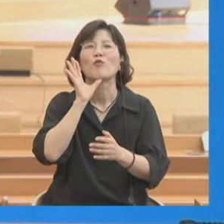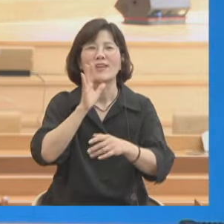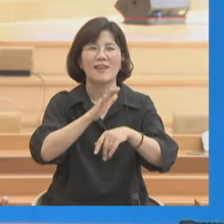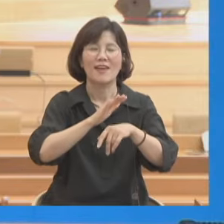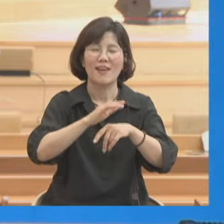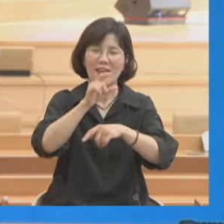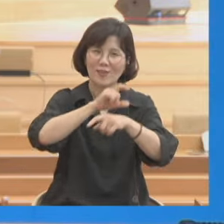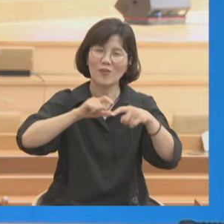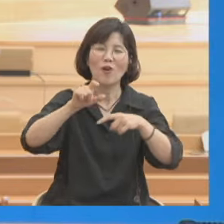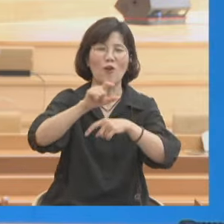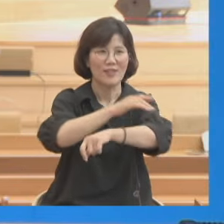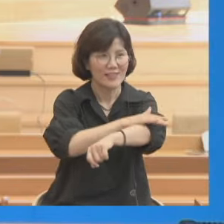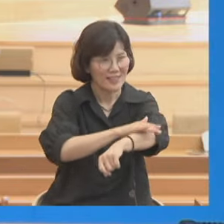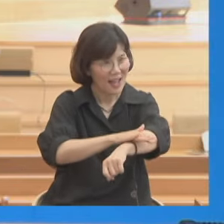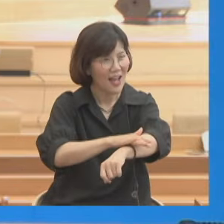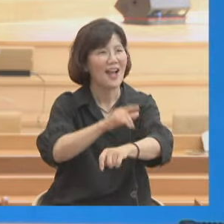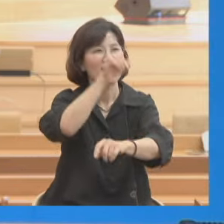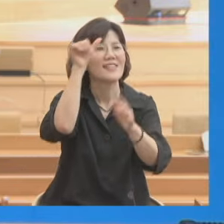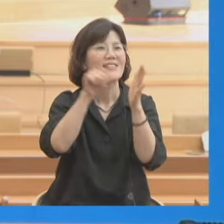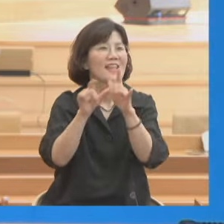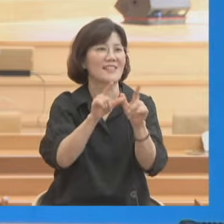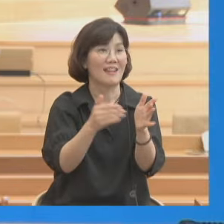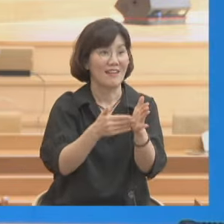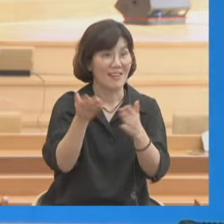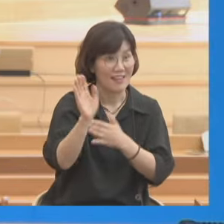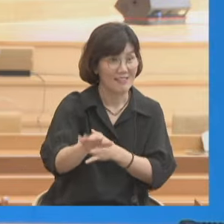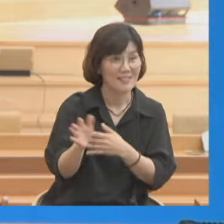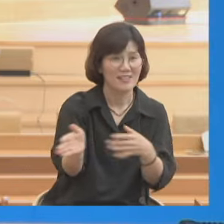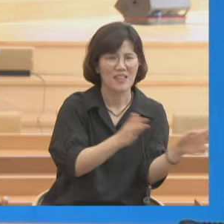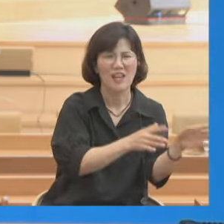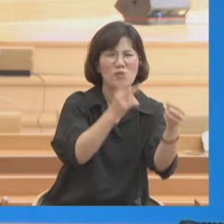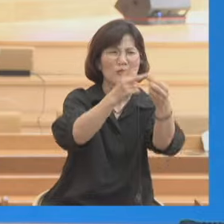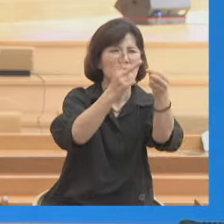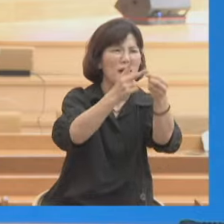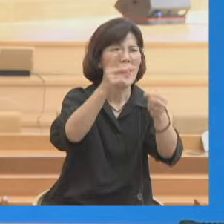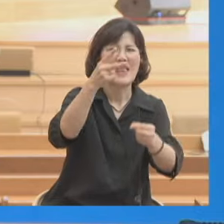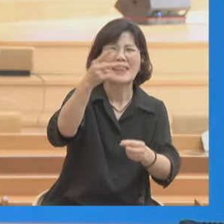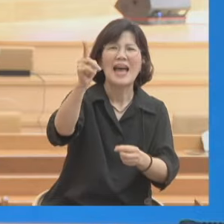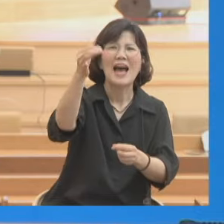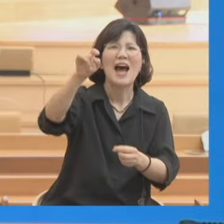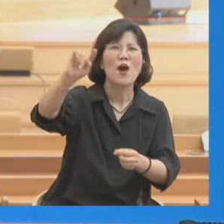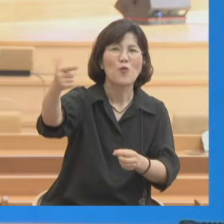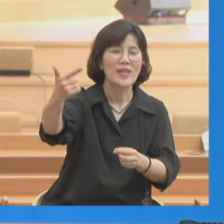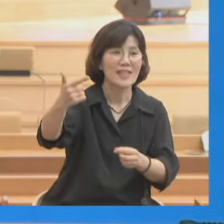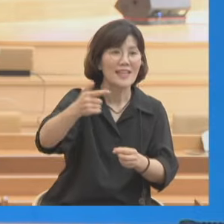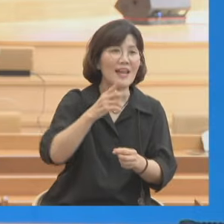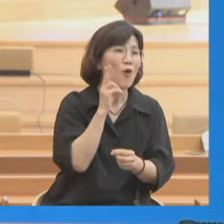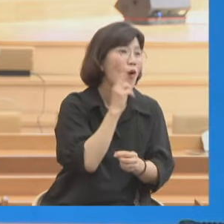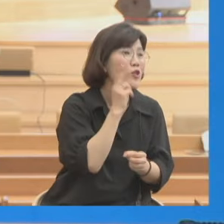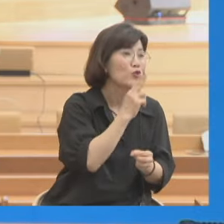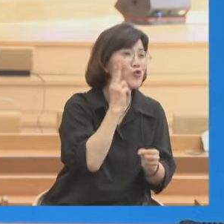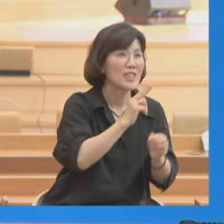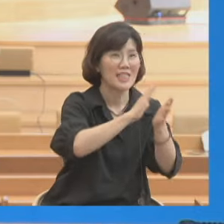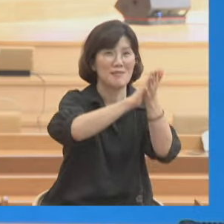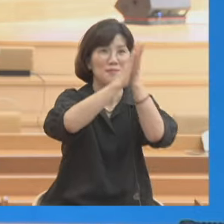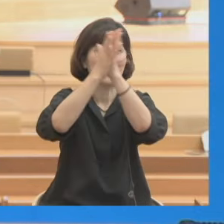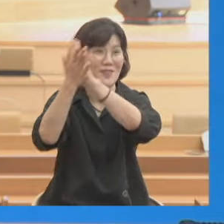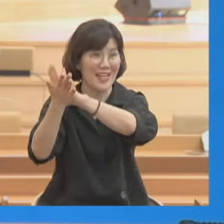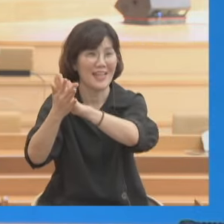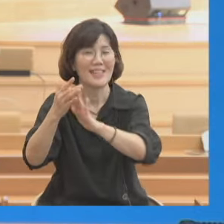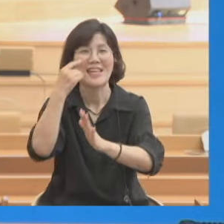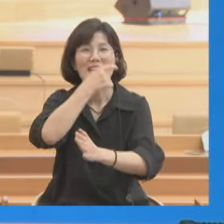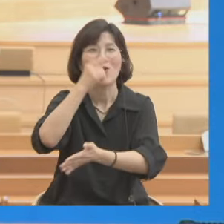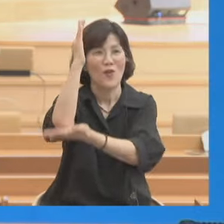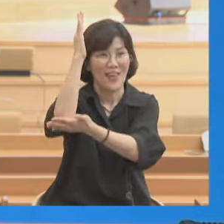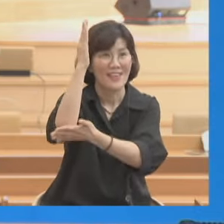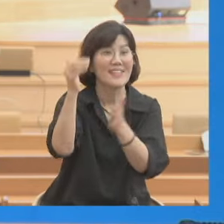다윈이 있습니다. 찰스 다윈 아시죠? 진화론의 찰스 다윈. 위대한 과학자입니다. 지금 21세기 경산중앙계